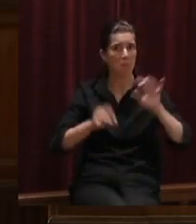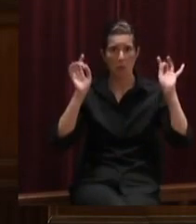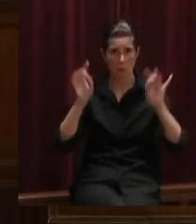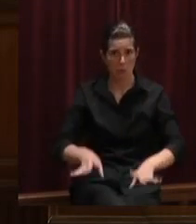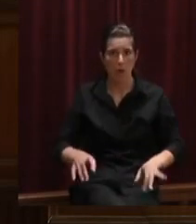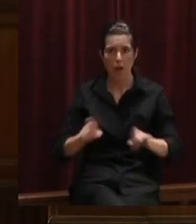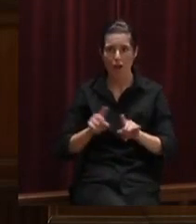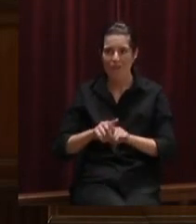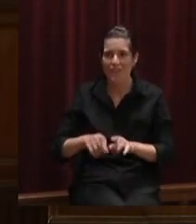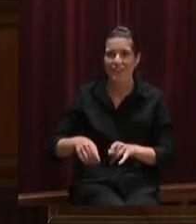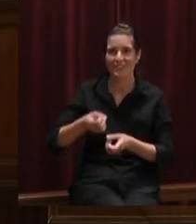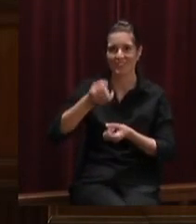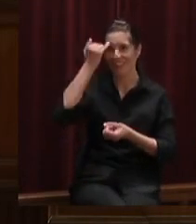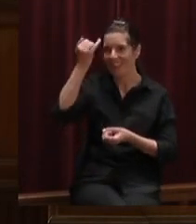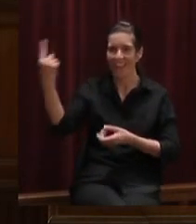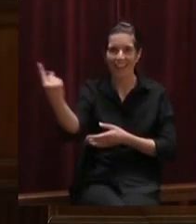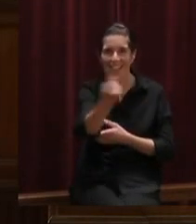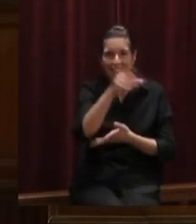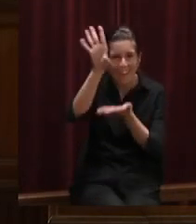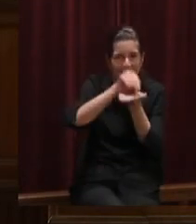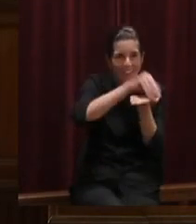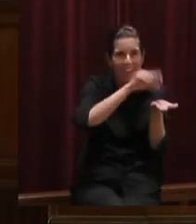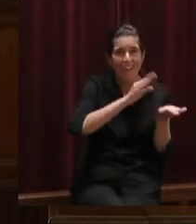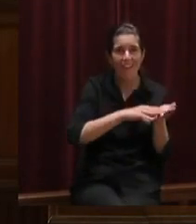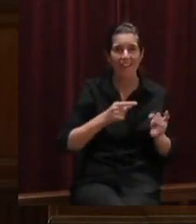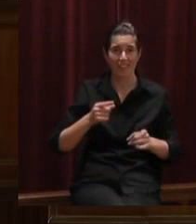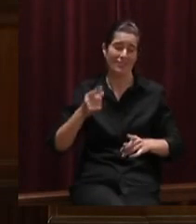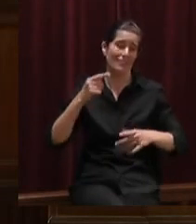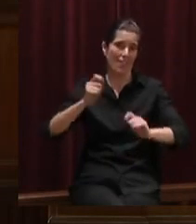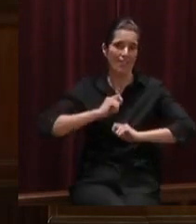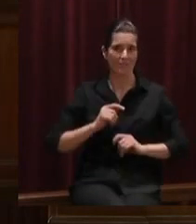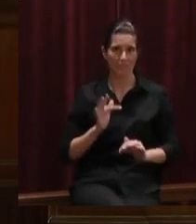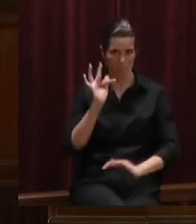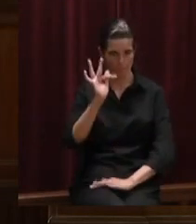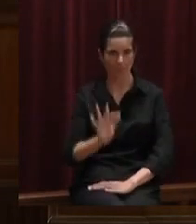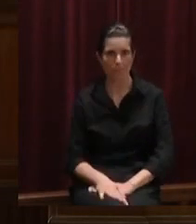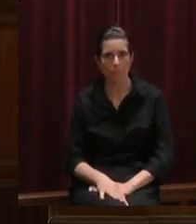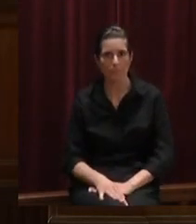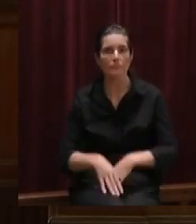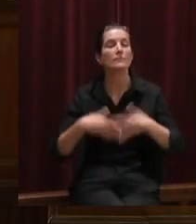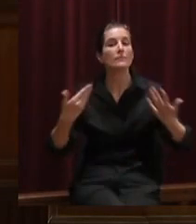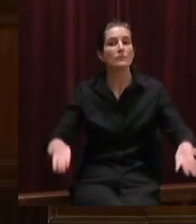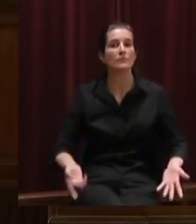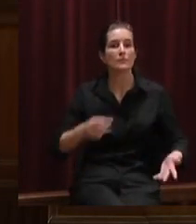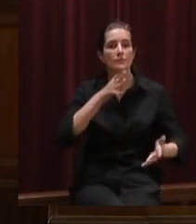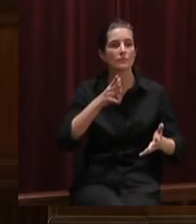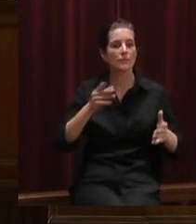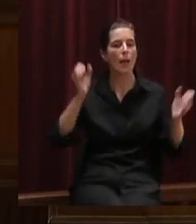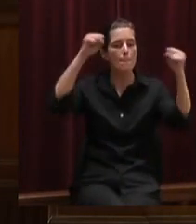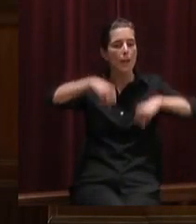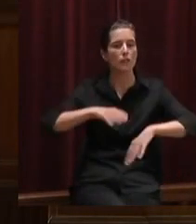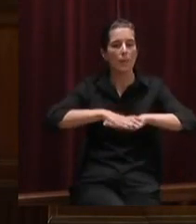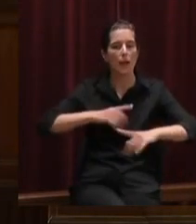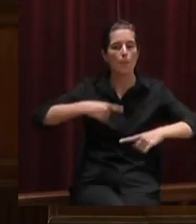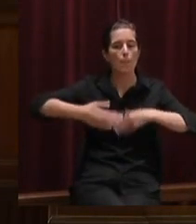i idees, funciona. Junts hem impulsat un pacte per la competitivitat que explica la prosperitat actual i